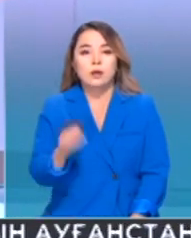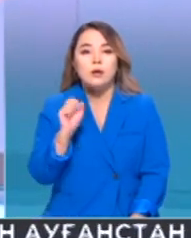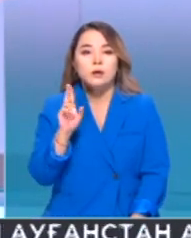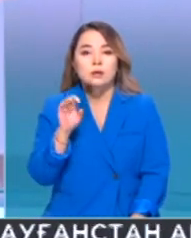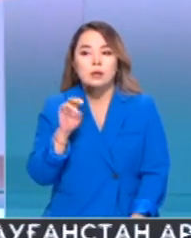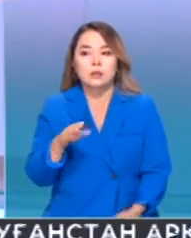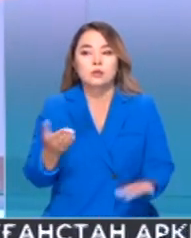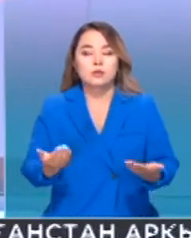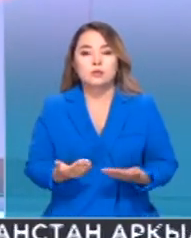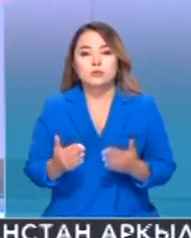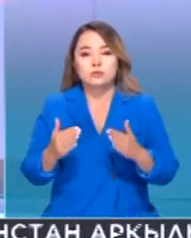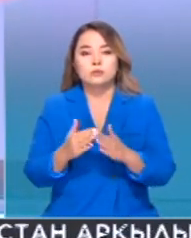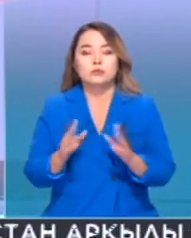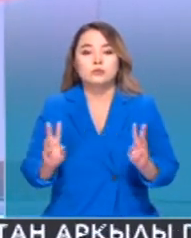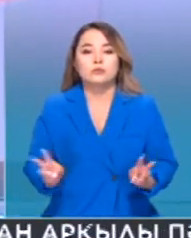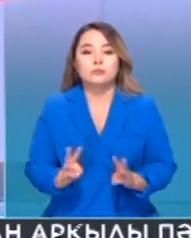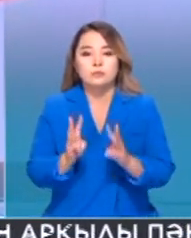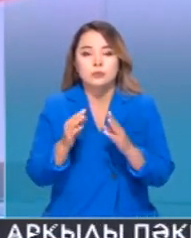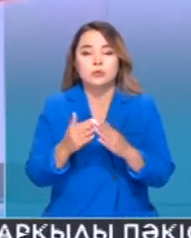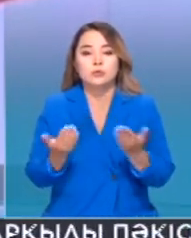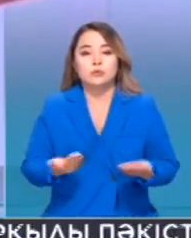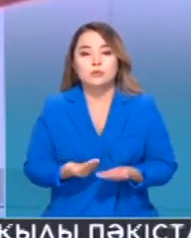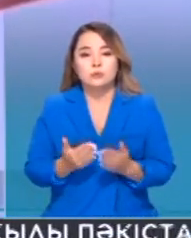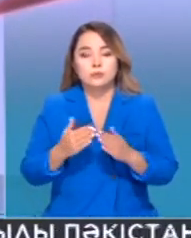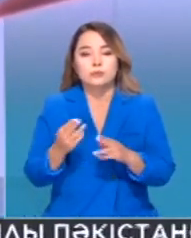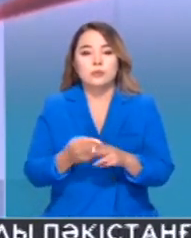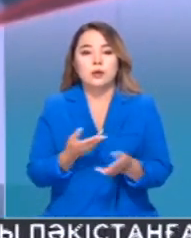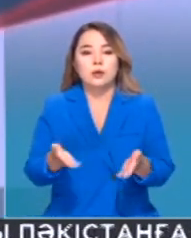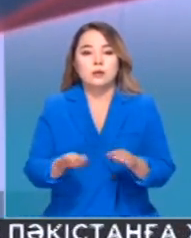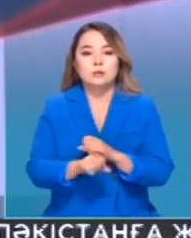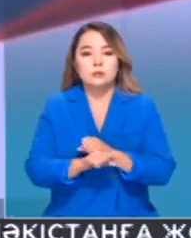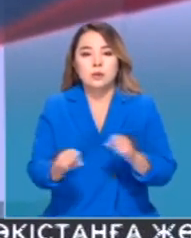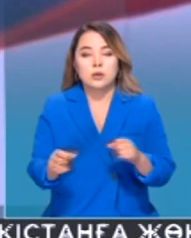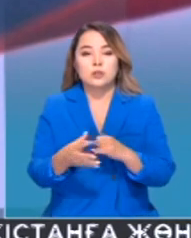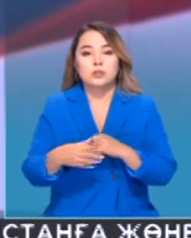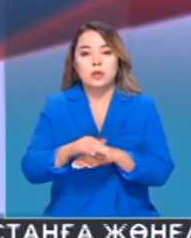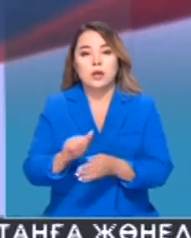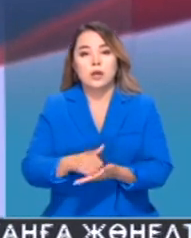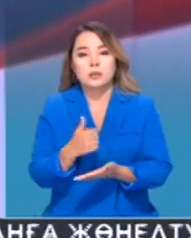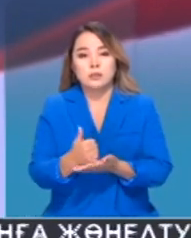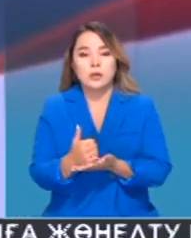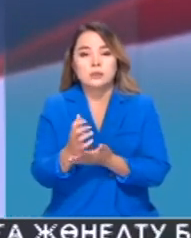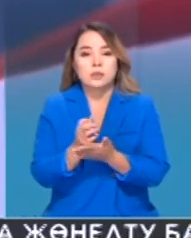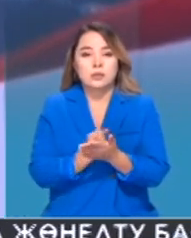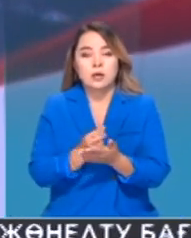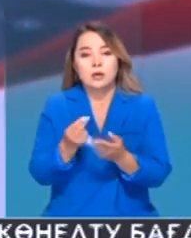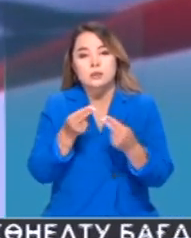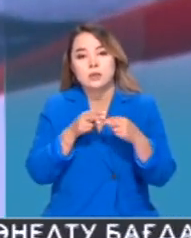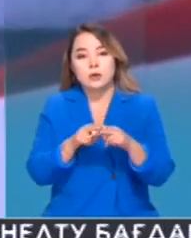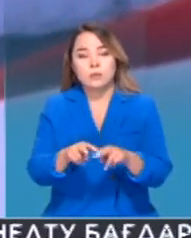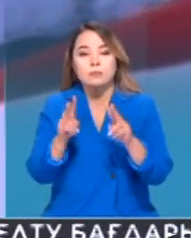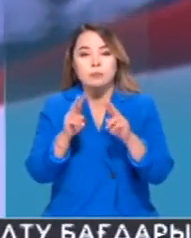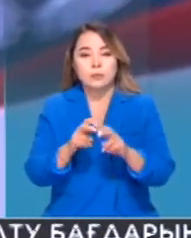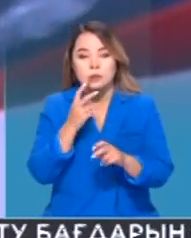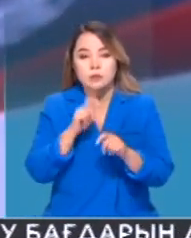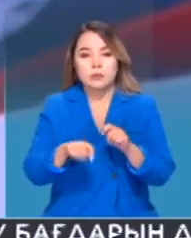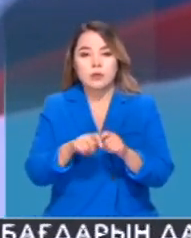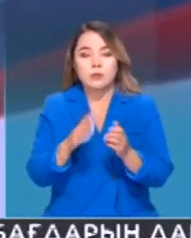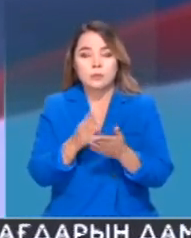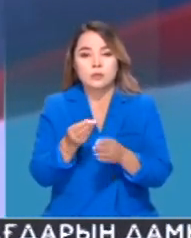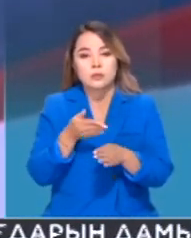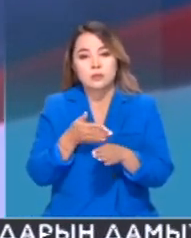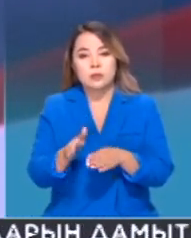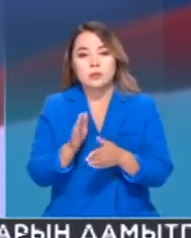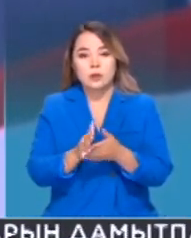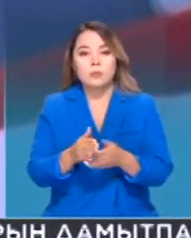Аккен тұрғын үй кешендегі алапат өрттен кейін тұрғындарды баспанасыз қалдырмау үшін жергілікті әкімдіктің резервіне қаражат қарастырылды. Яғни тұруға